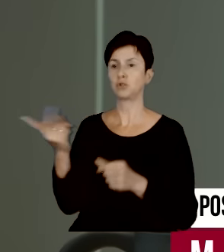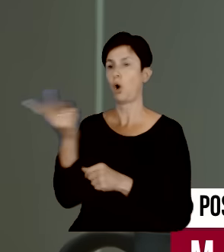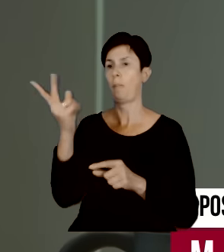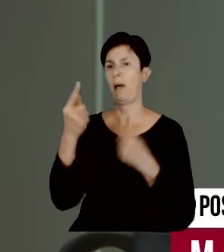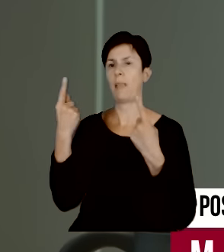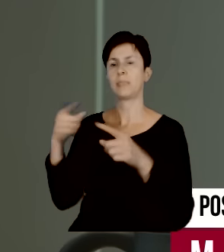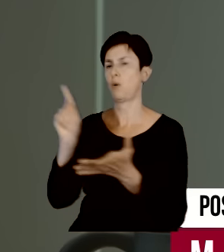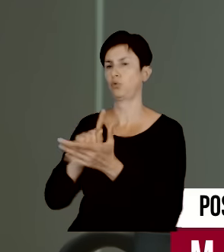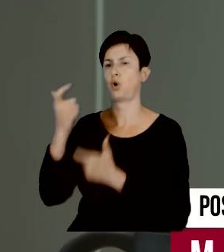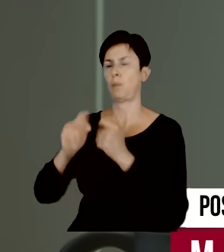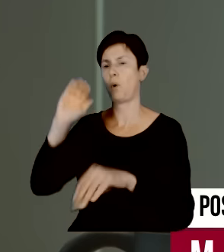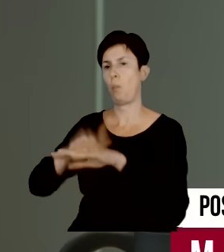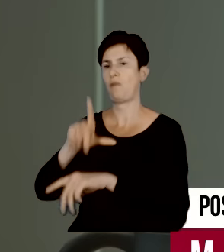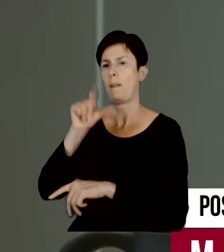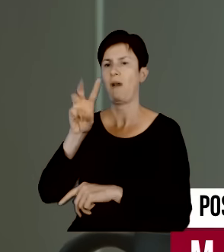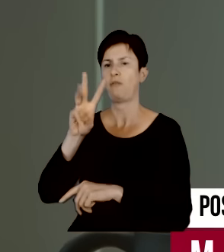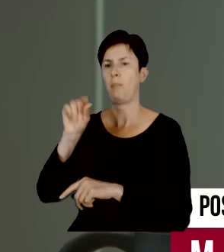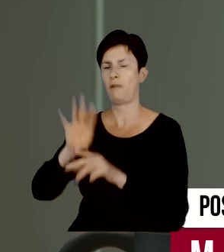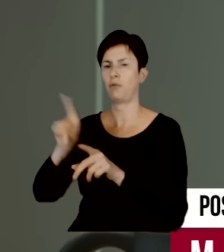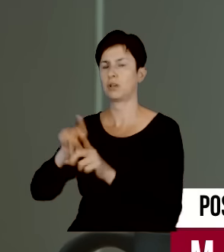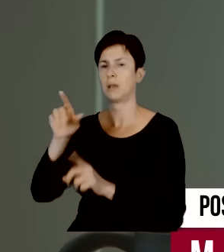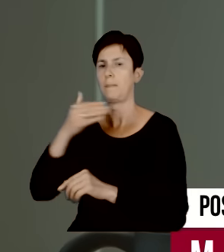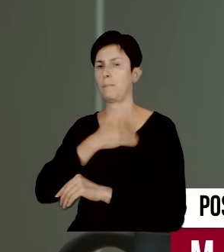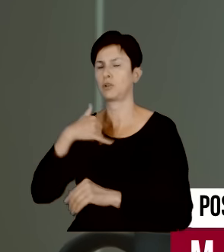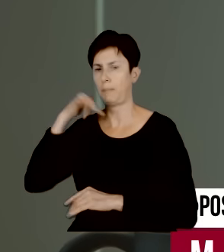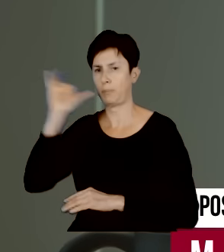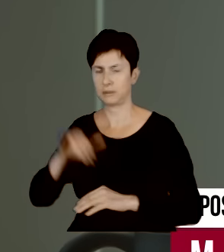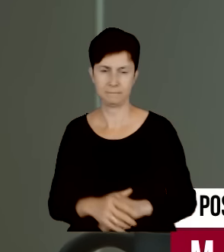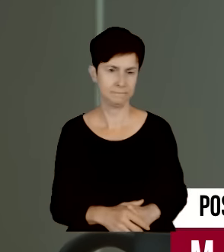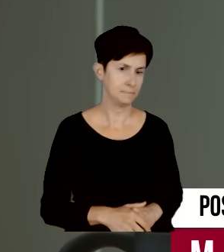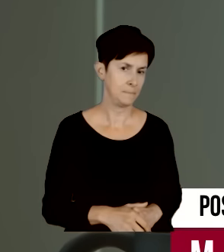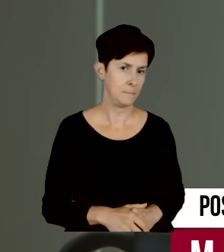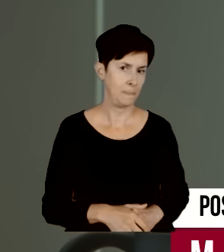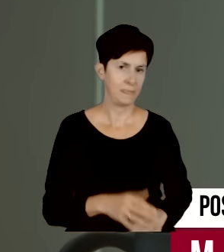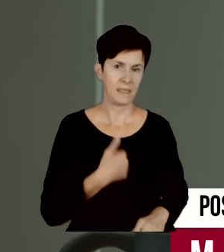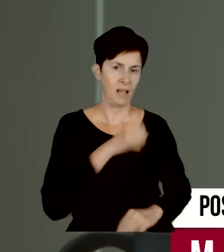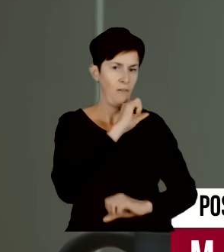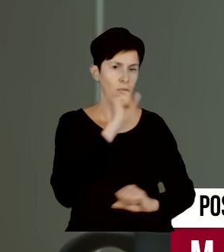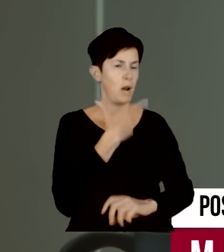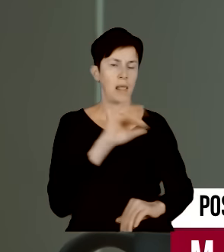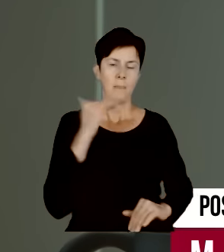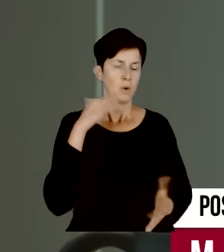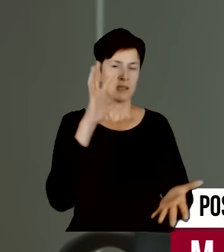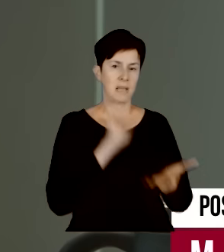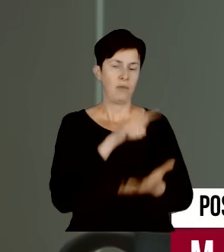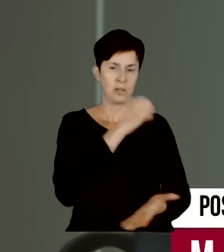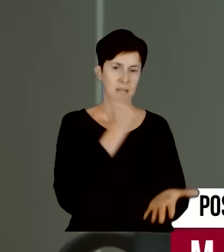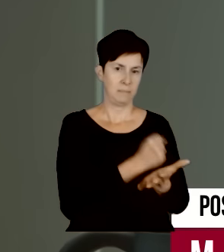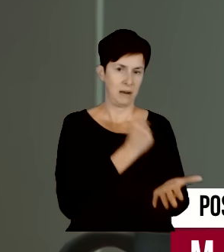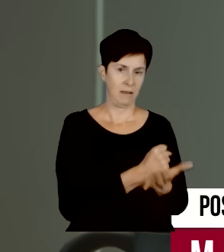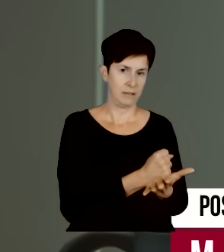i PWPW Czy pani się z tym zgadza pani poseł w ogóle nie zajmowałem się tą sprawą od tej strony